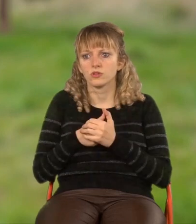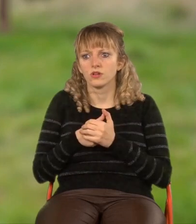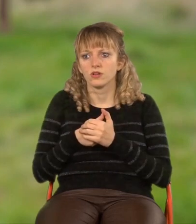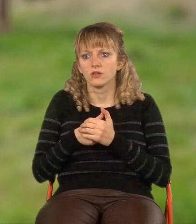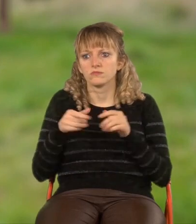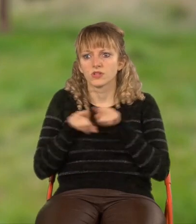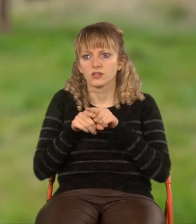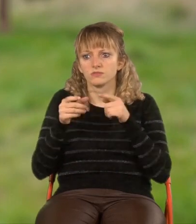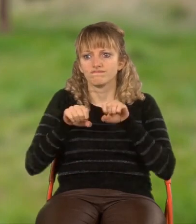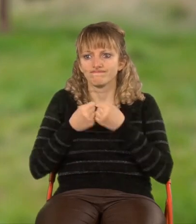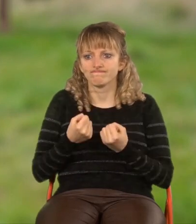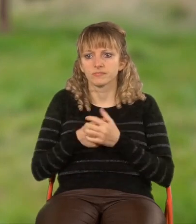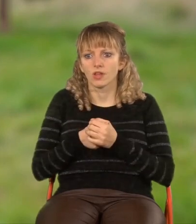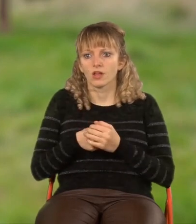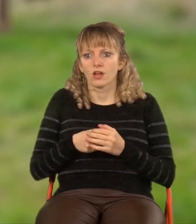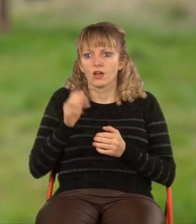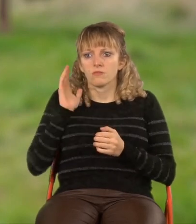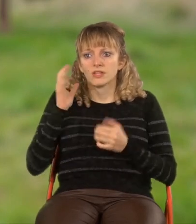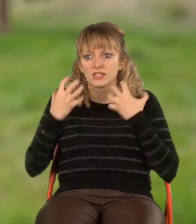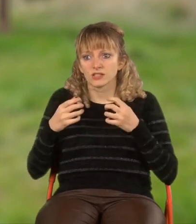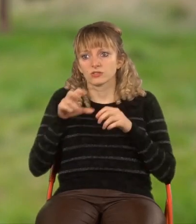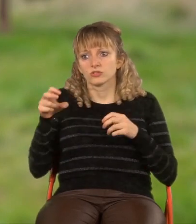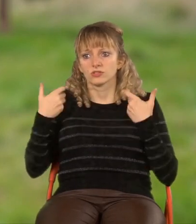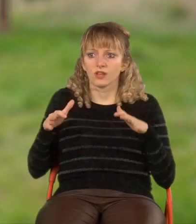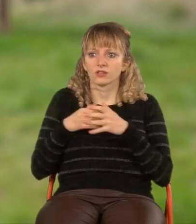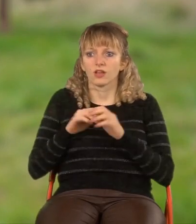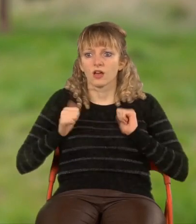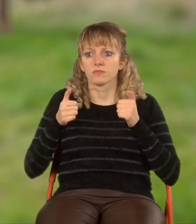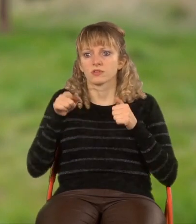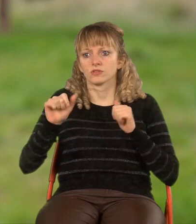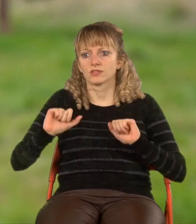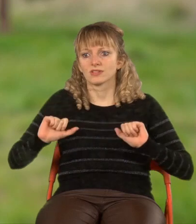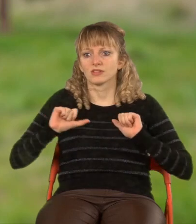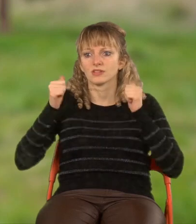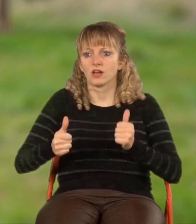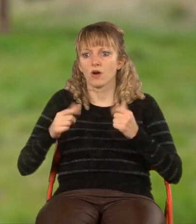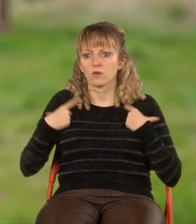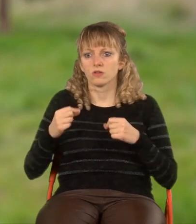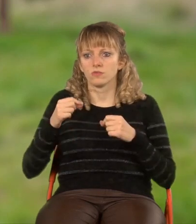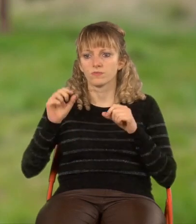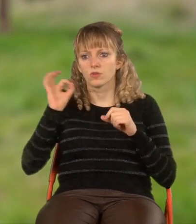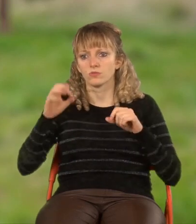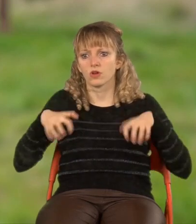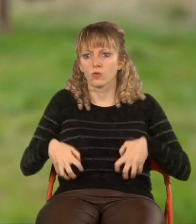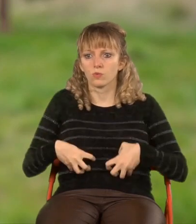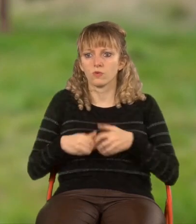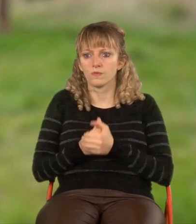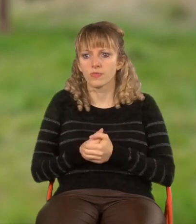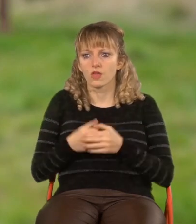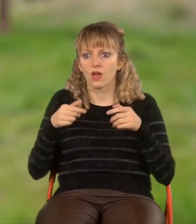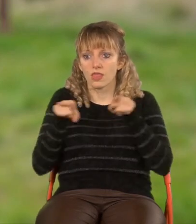żeby z tą osobą iść, dobry humor, a w plecaku być przygotowanym na